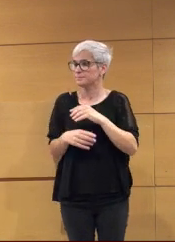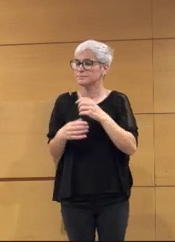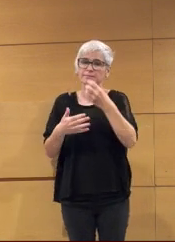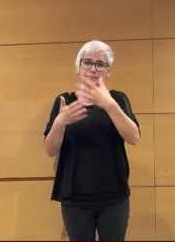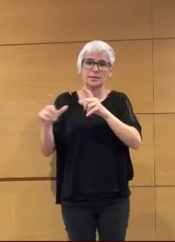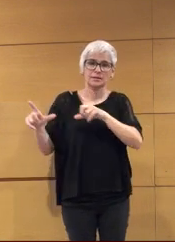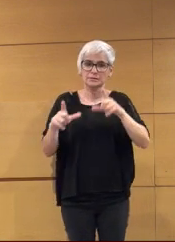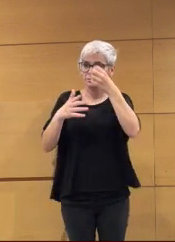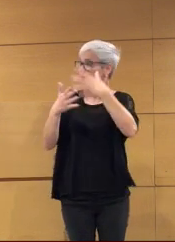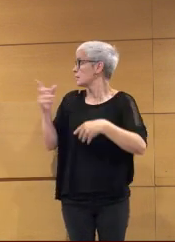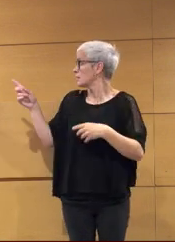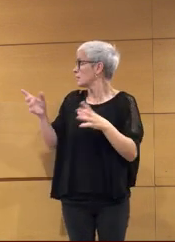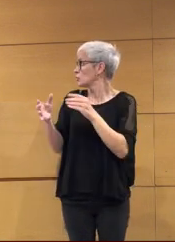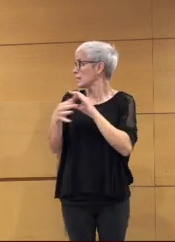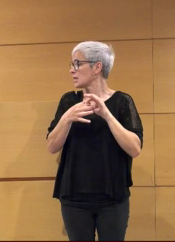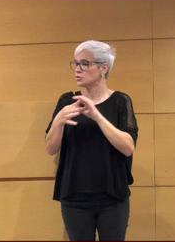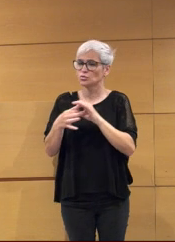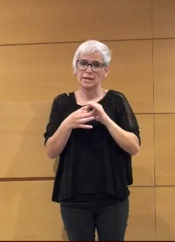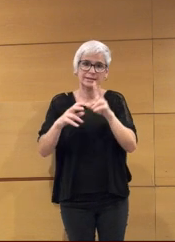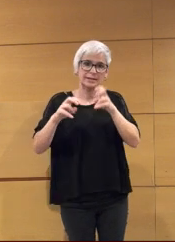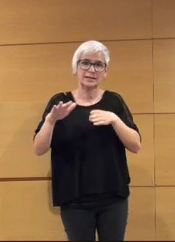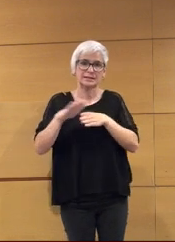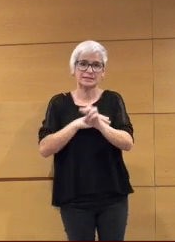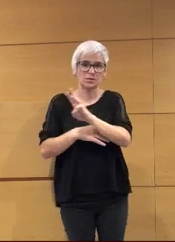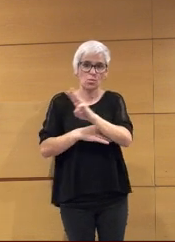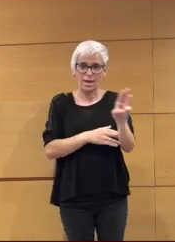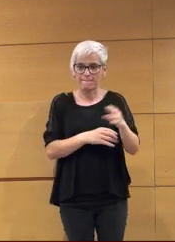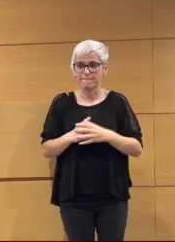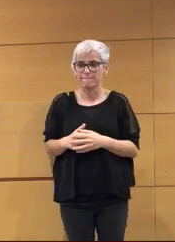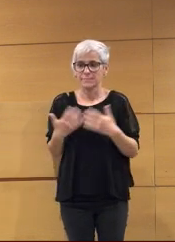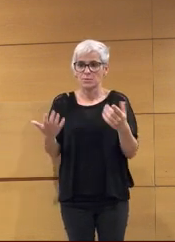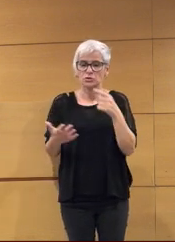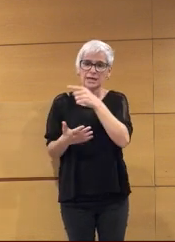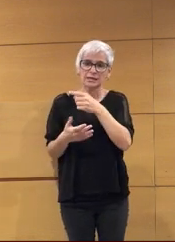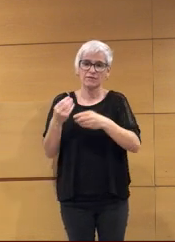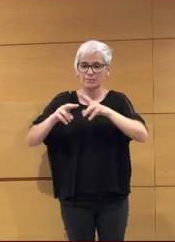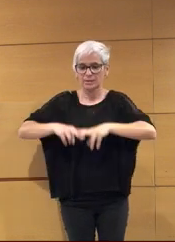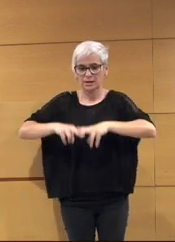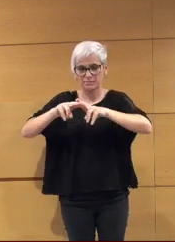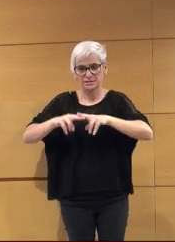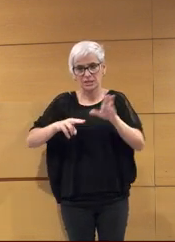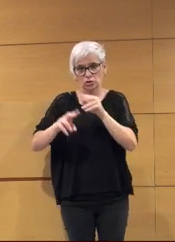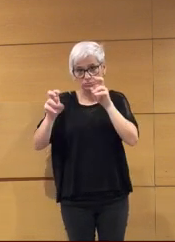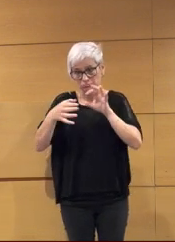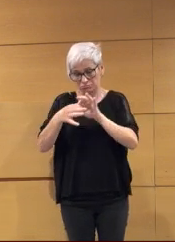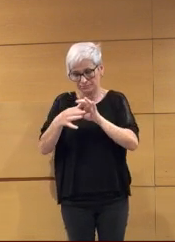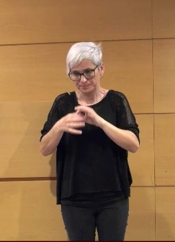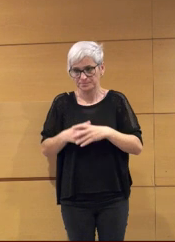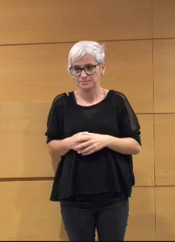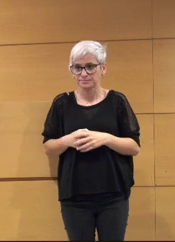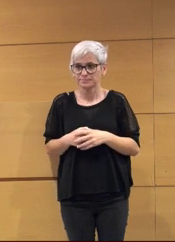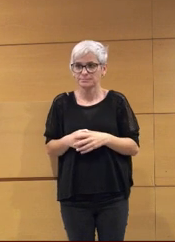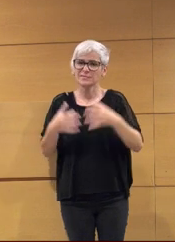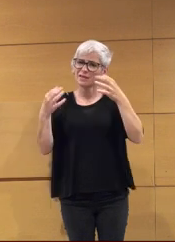està relacionada amb les WCAG d'accessibilitat web. Per tant, aquí s'està revisant tot això. S'han